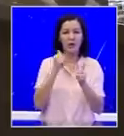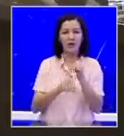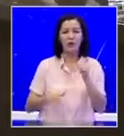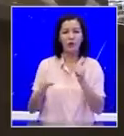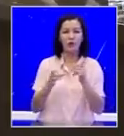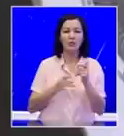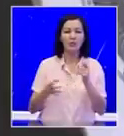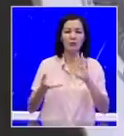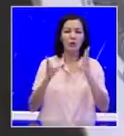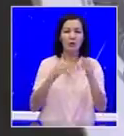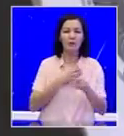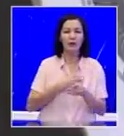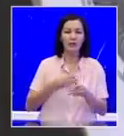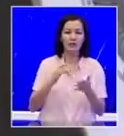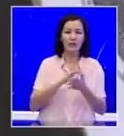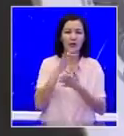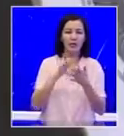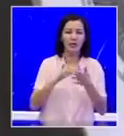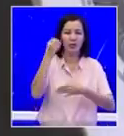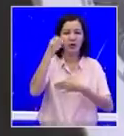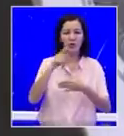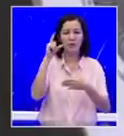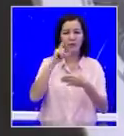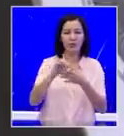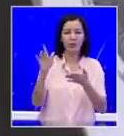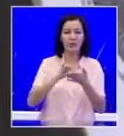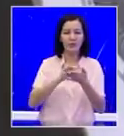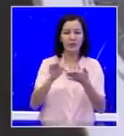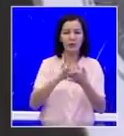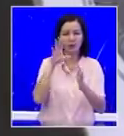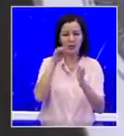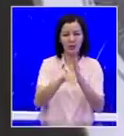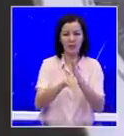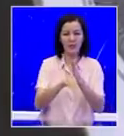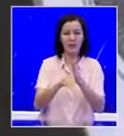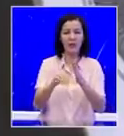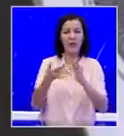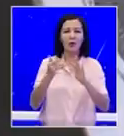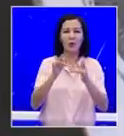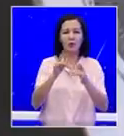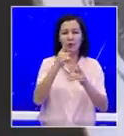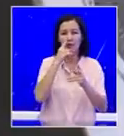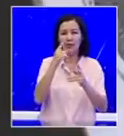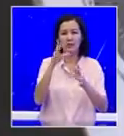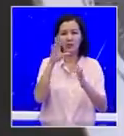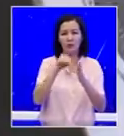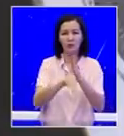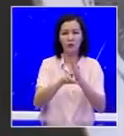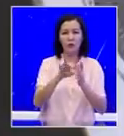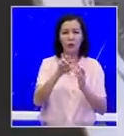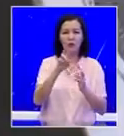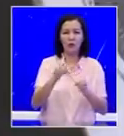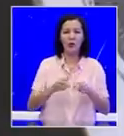облыс пен республикалық маңызы бар қалалардағы орталық мешіттердің есепшоттары енгізіледі. Онлайн режимді енгізу